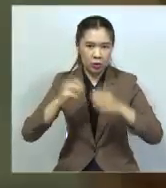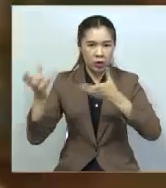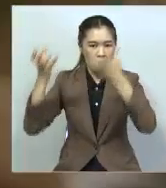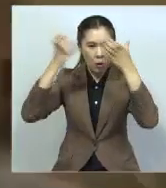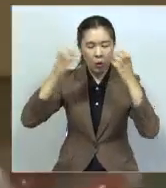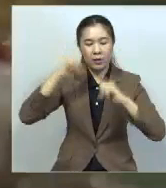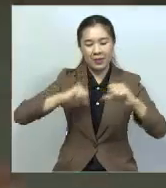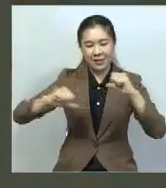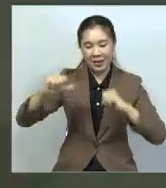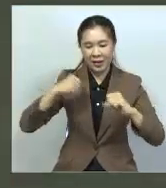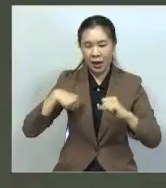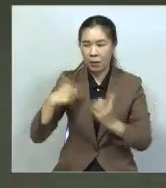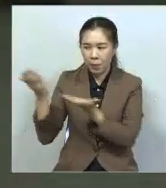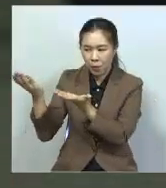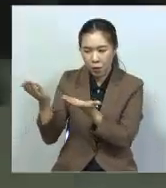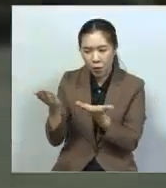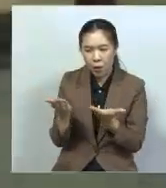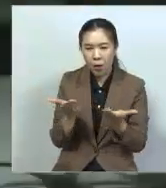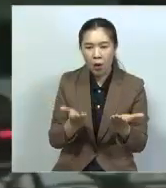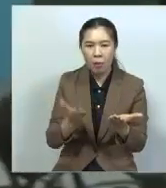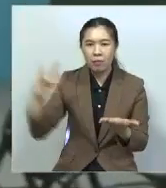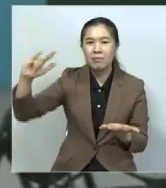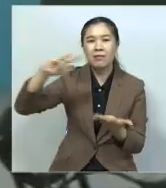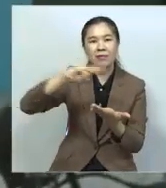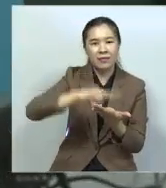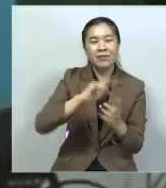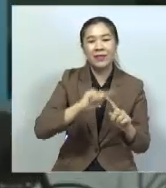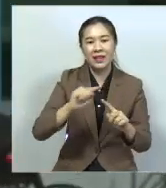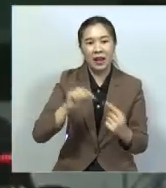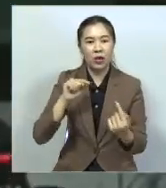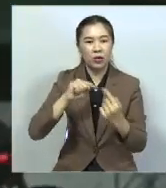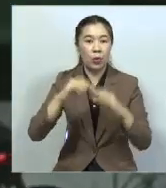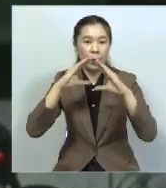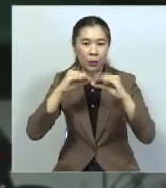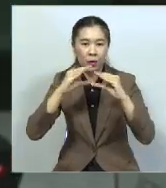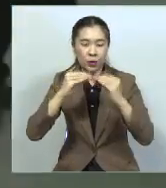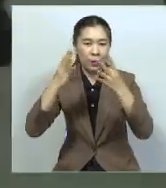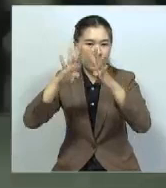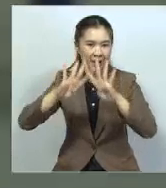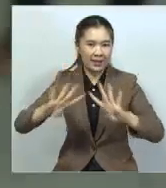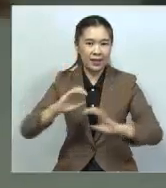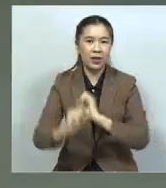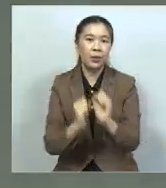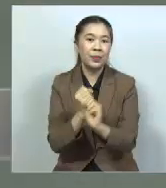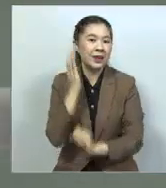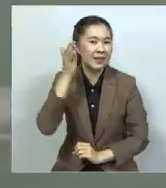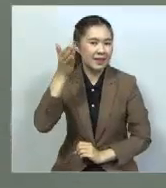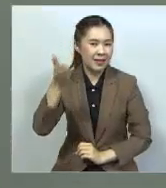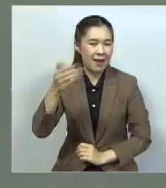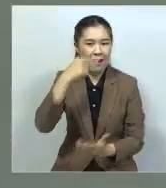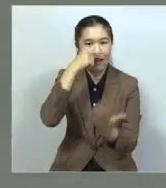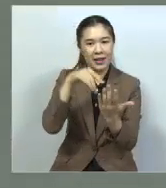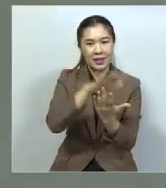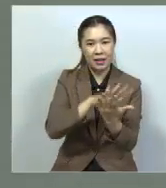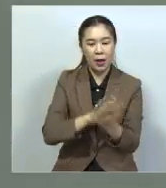นจัดแสดงเพื่อต้อนรับแขกบ้านแขกเมืองต่างประเทศโดยเฉพาะในการประชุมสุดยอดอาเซียนในปีหน้าค่ะที่ไทยกำลัง